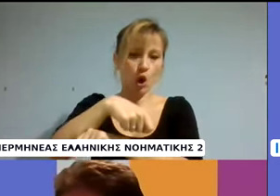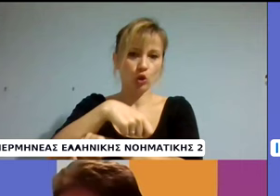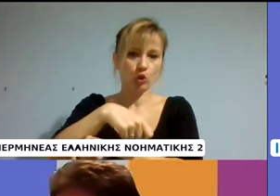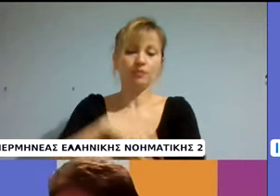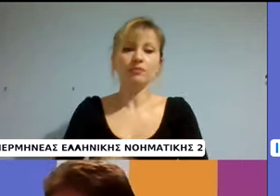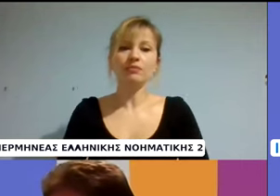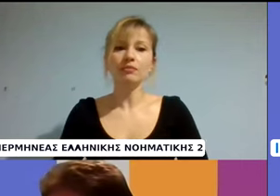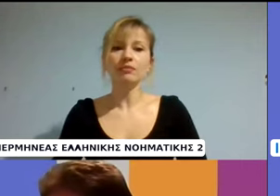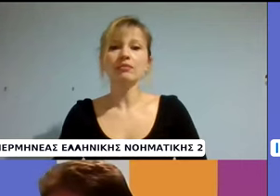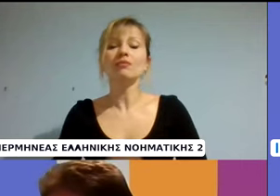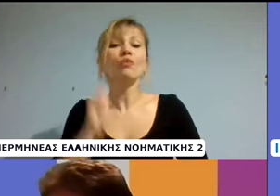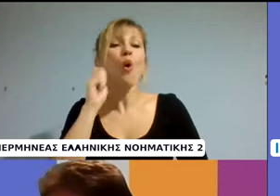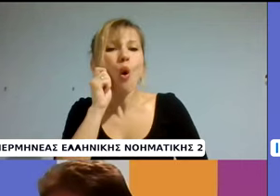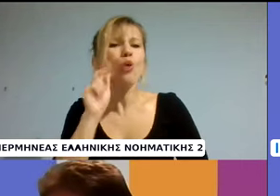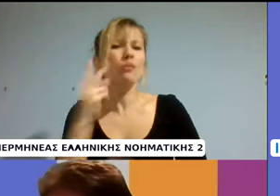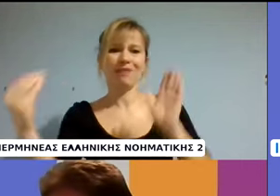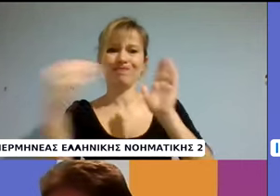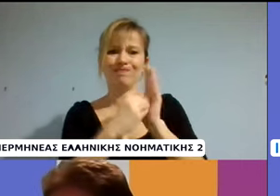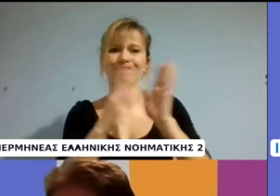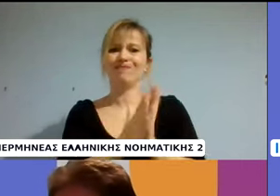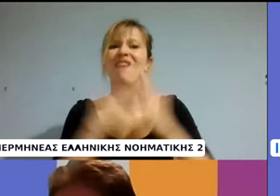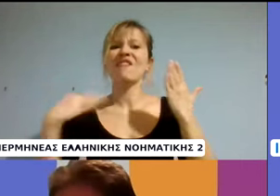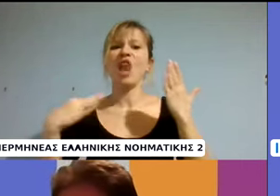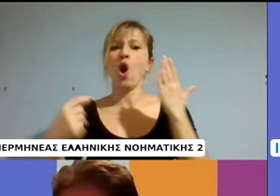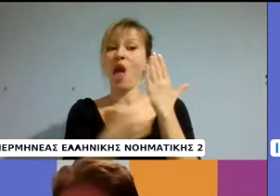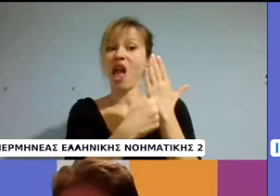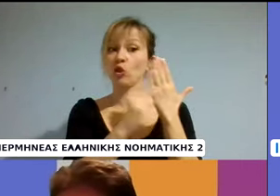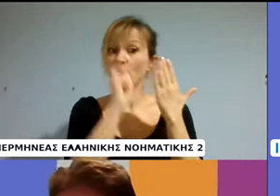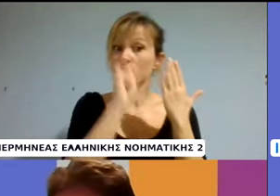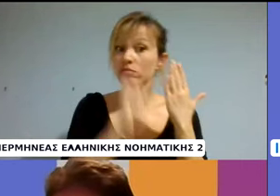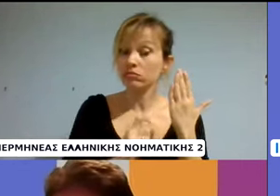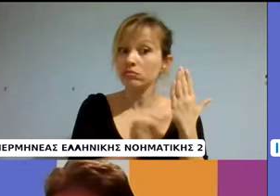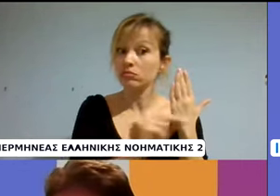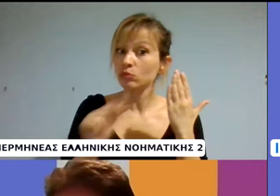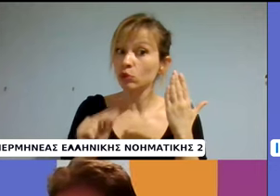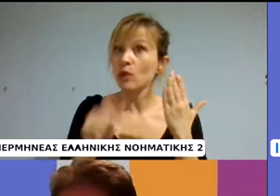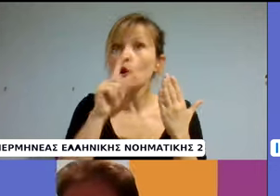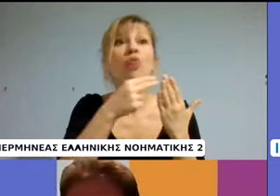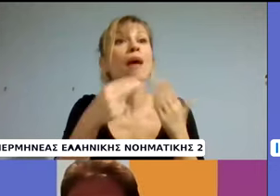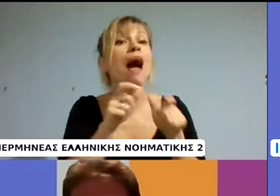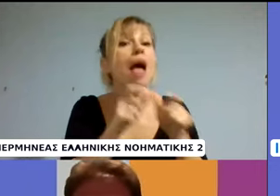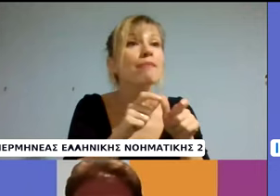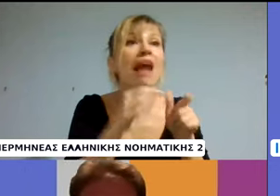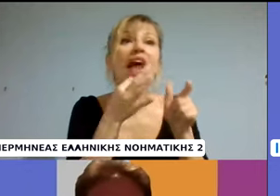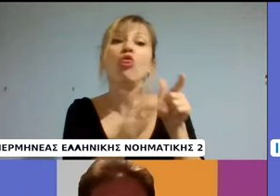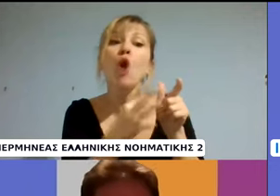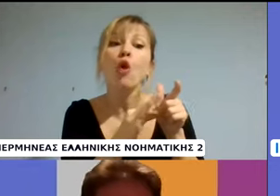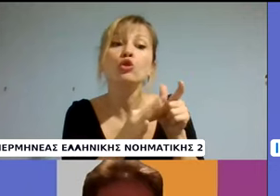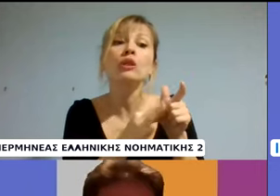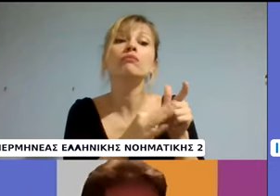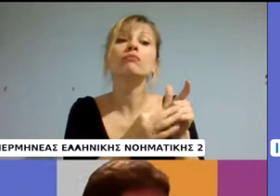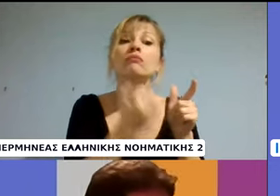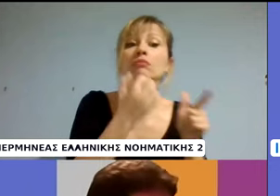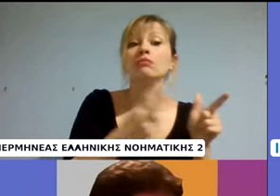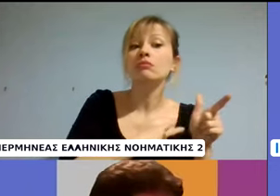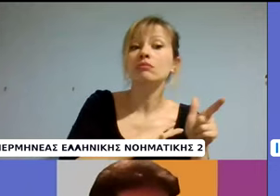και η αναγραφή ονοματεπωνύμου στο εξώφυλλο ενός βιβλίου ισχύουν και για τη διόρθωση και επιμέλεια, ρωτάει η κυρία Άρτεμις Ισαβέλα